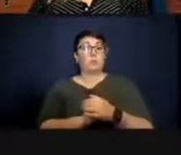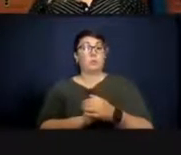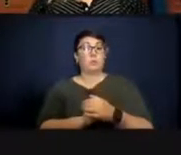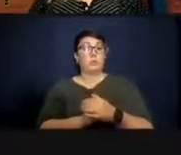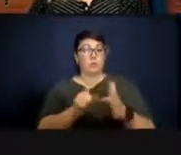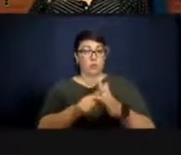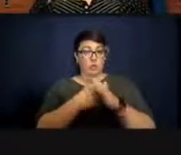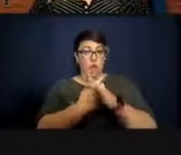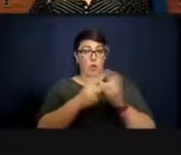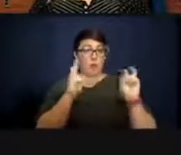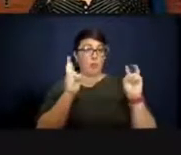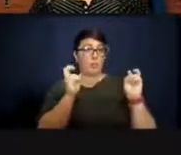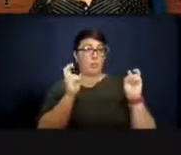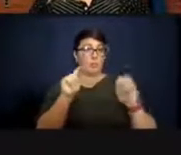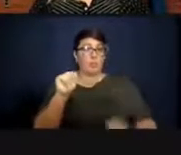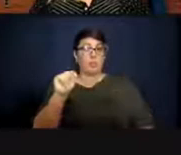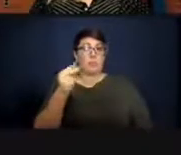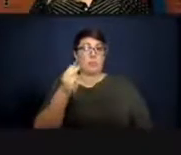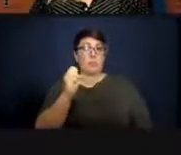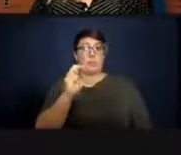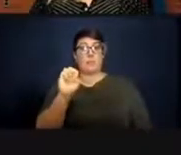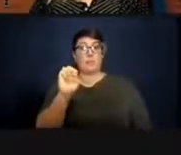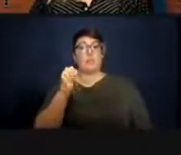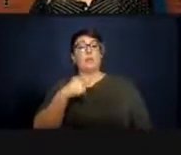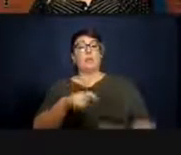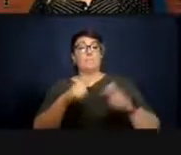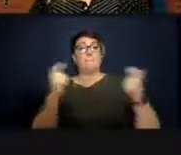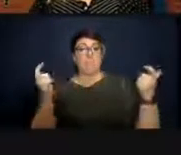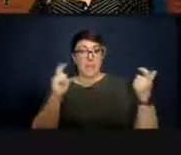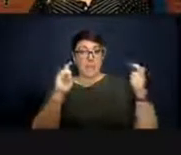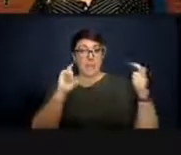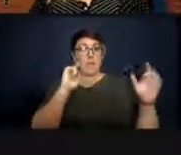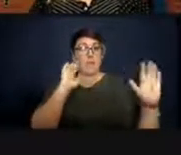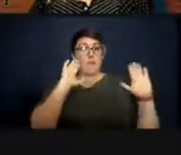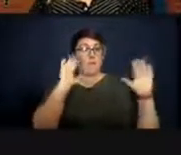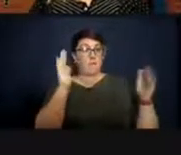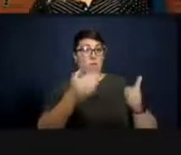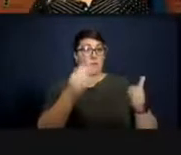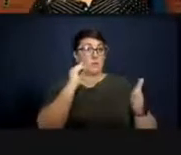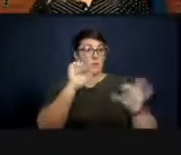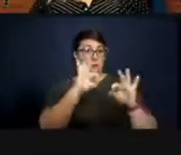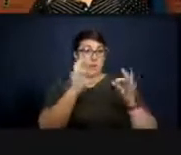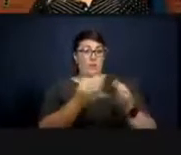tunapaswa kuchangamkia shule zetu za